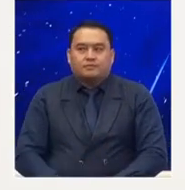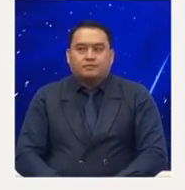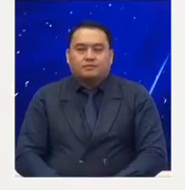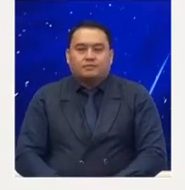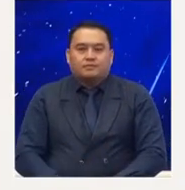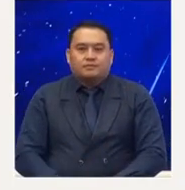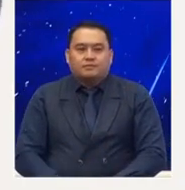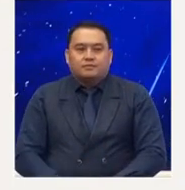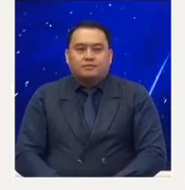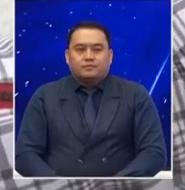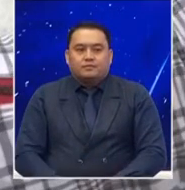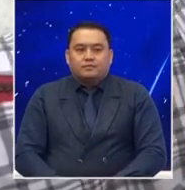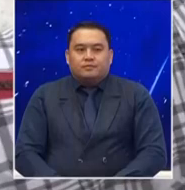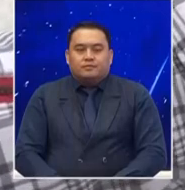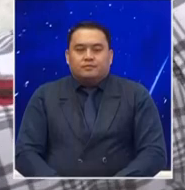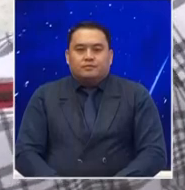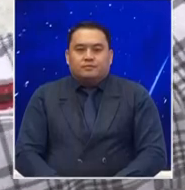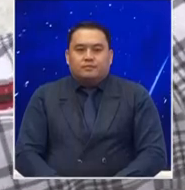тематику.